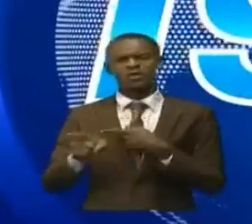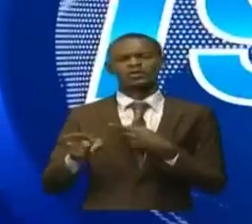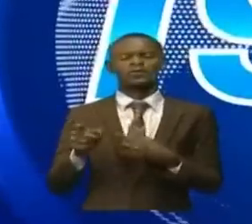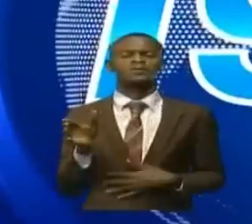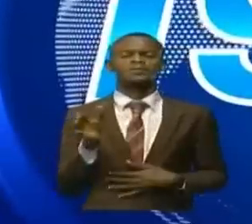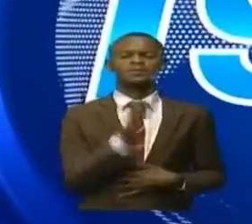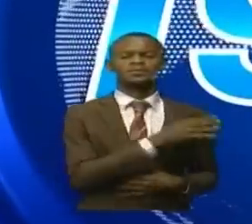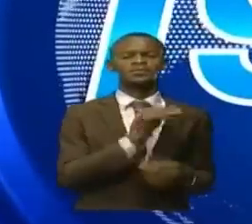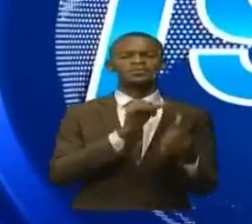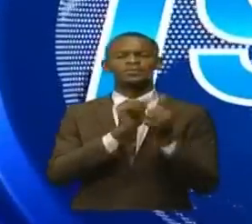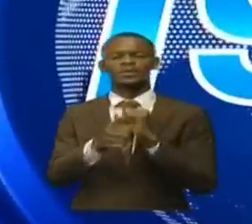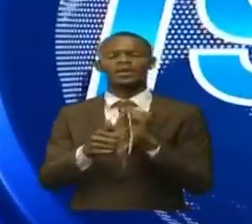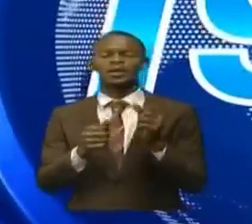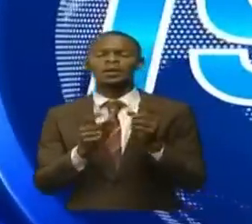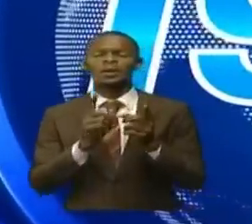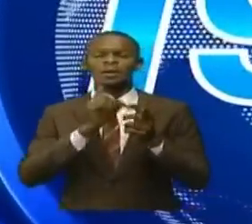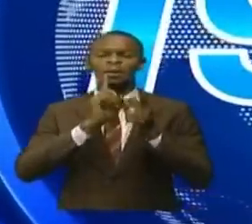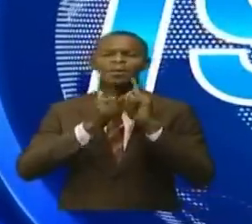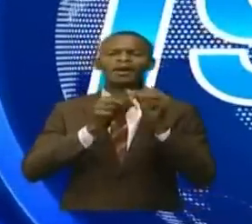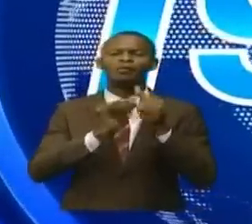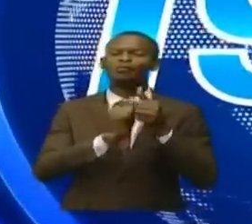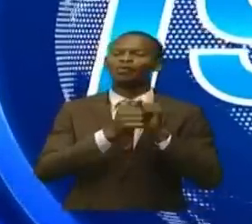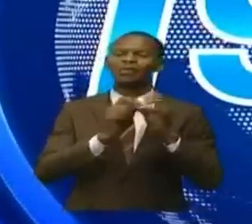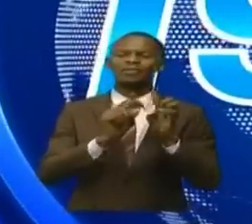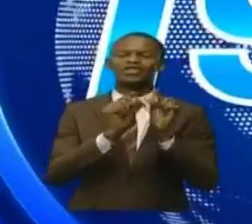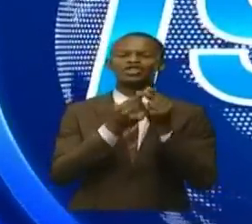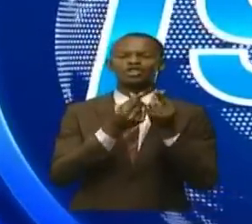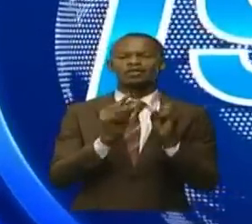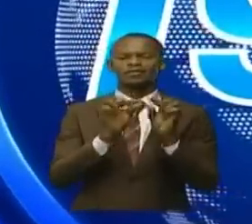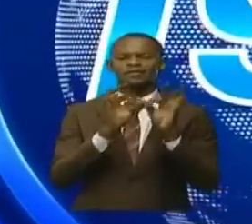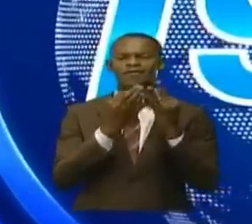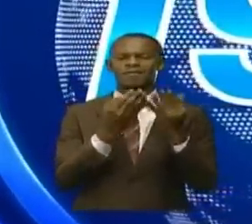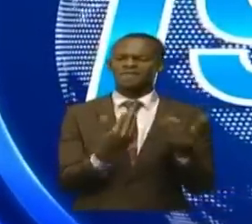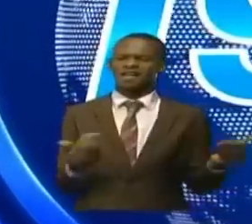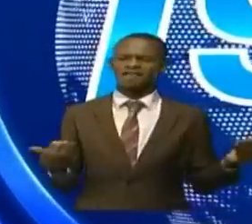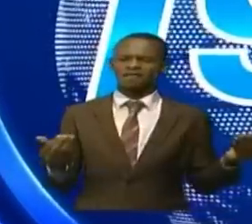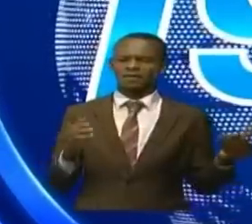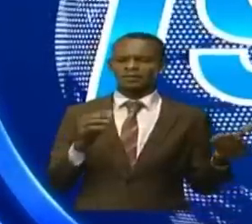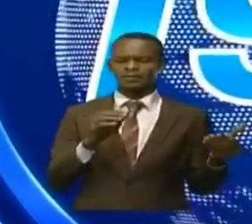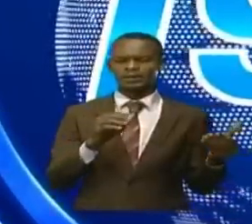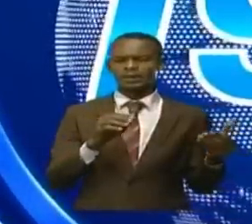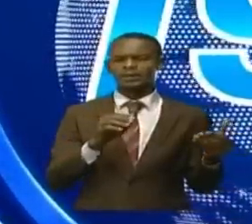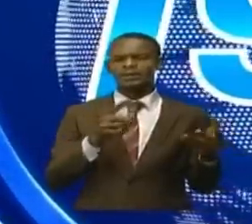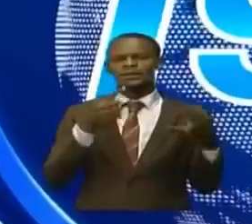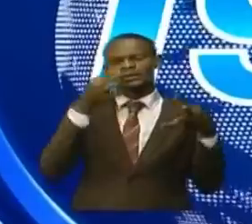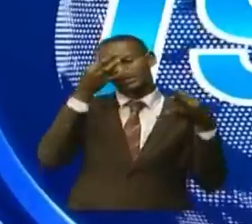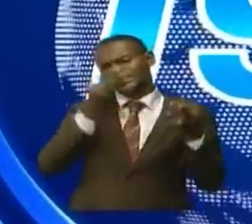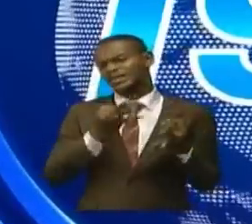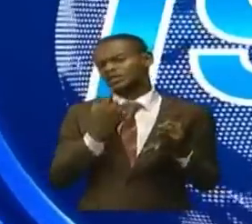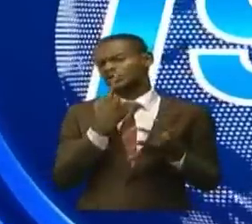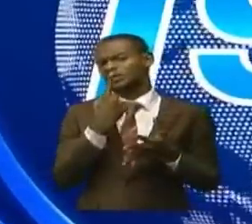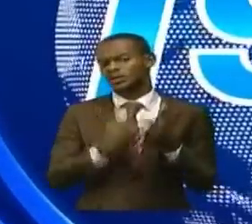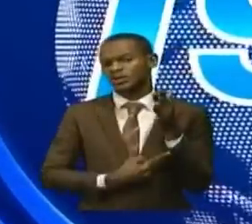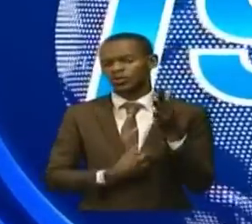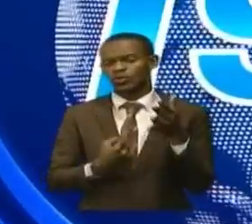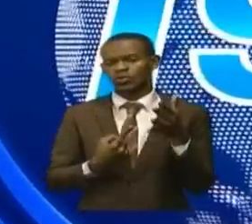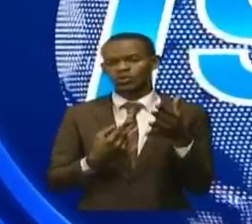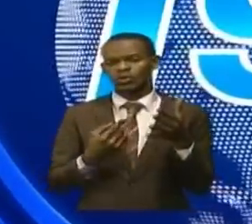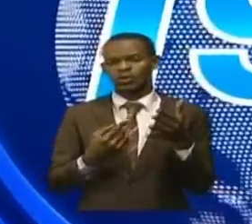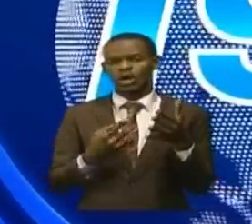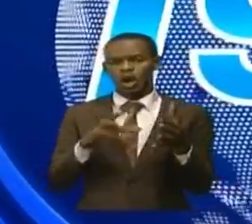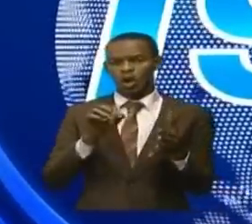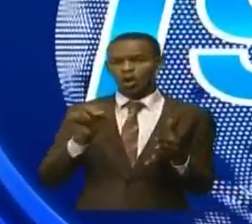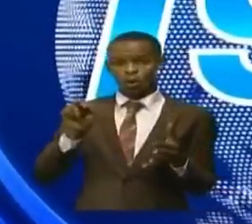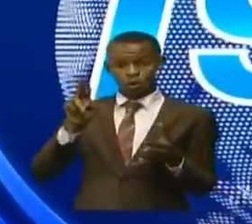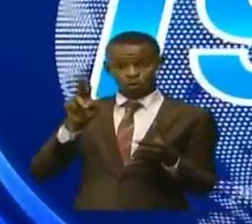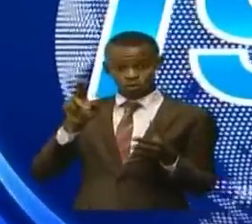On va parler genre, la question sur la mise en place d'une task force de l'addition du communiqué conjoint des Nations Unies